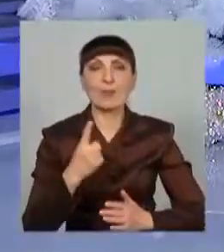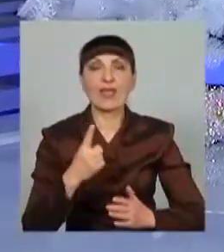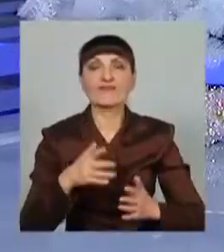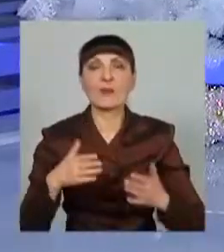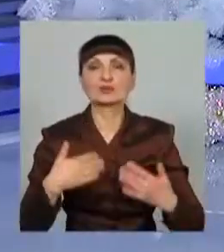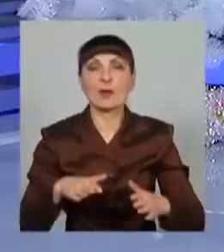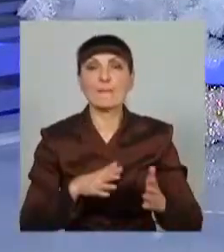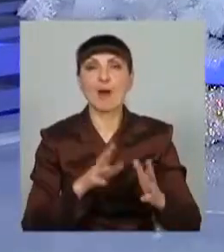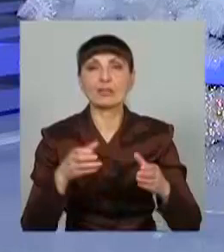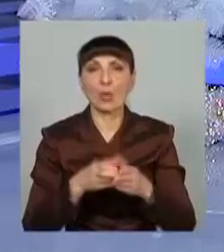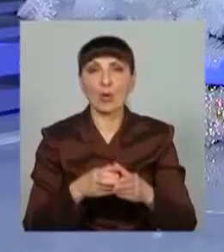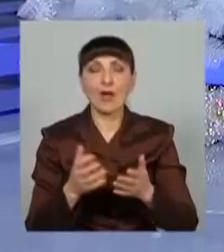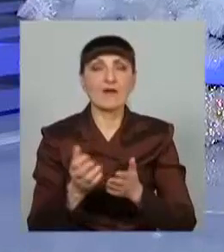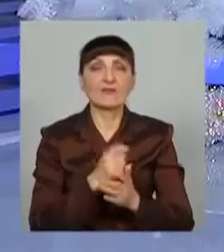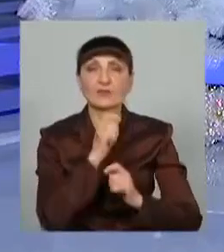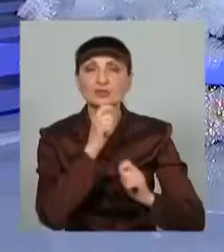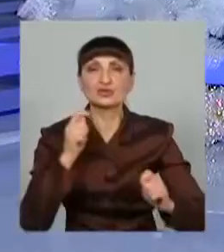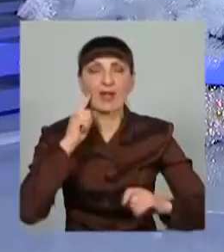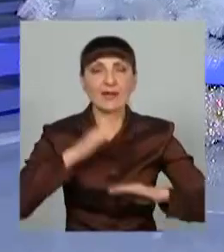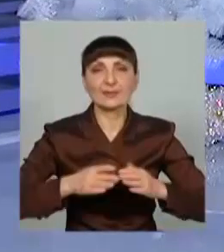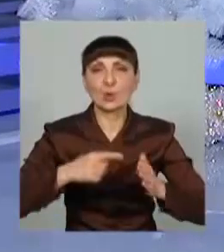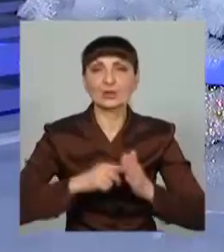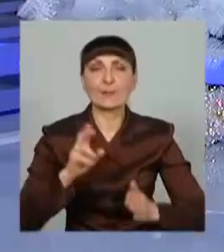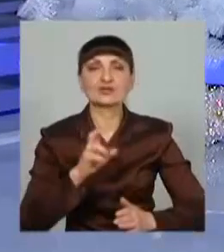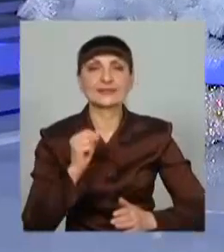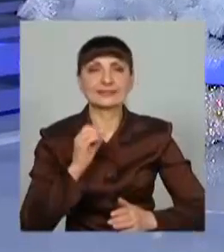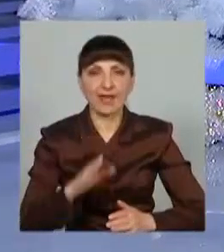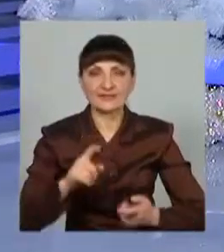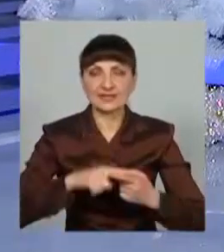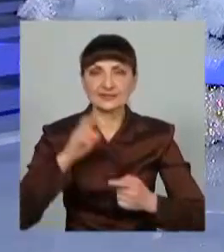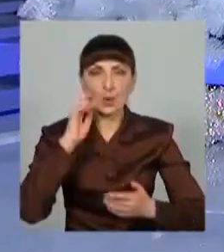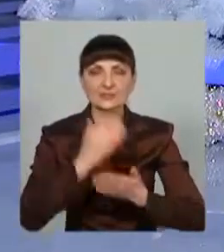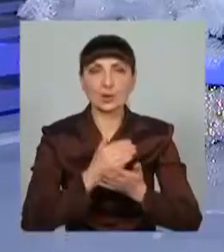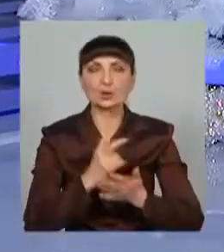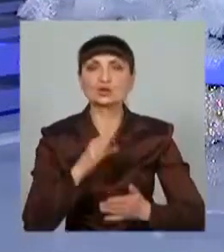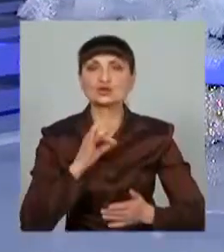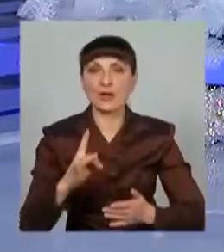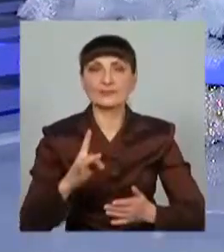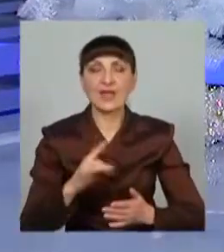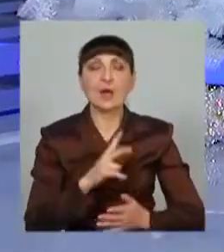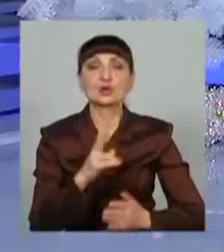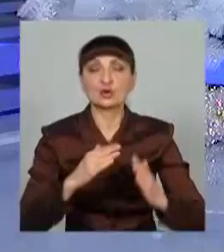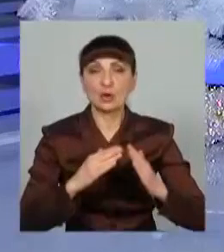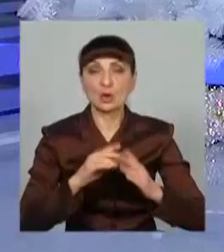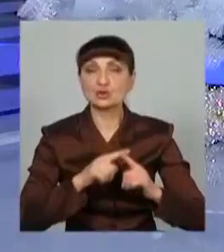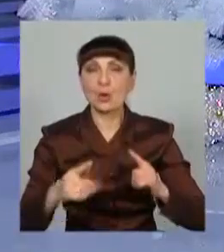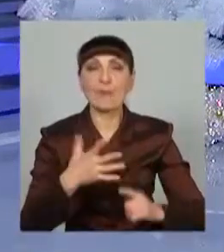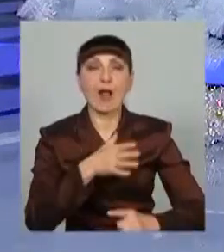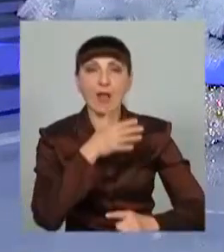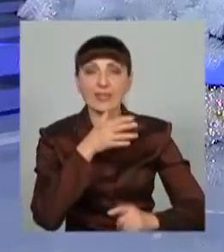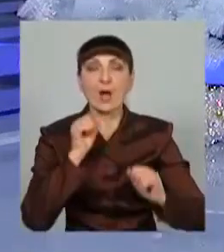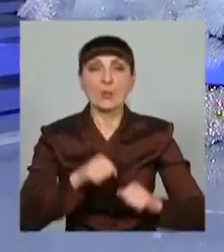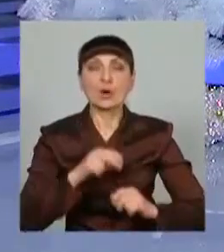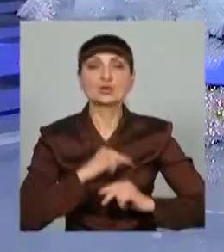потоку очередников вручил аким города Бакыджан Сагентаев. Согласно госпрограмме «Нурлы жер», претендовать на жилье сроком на 5 лет